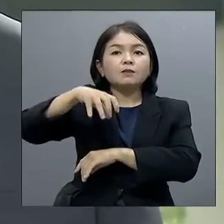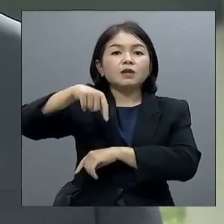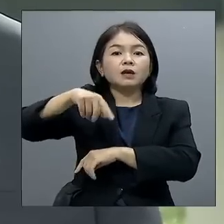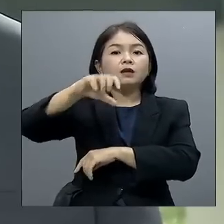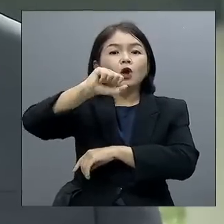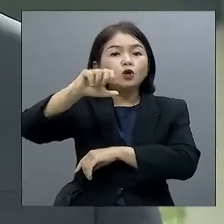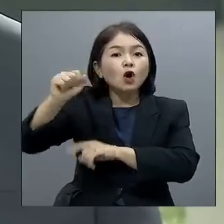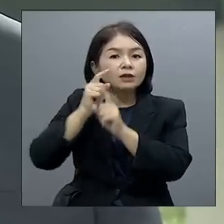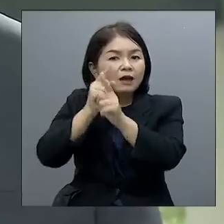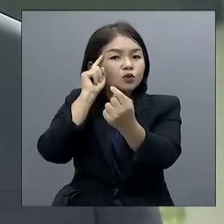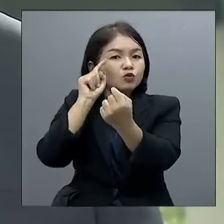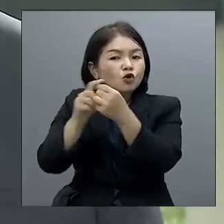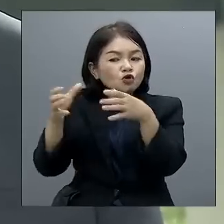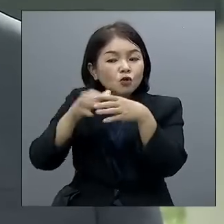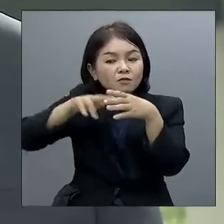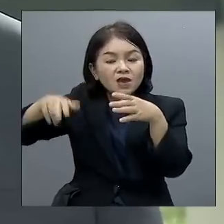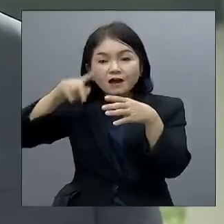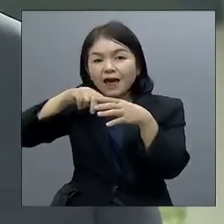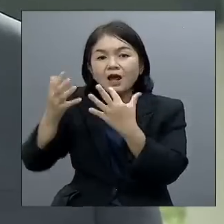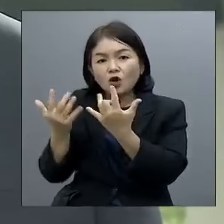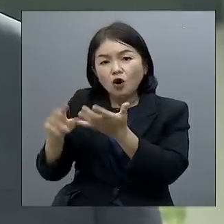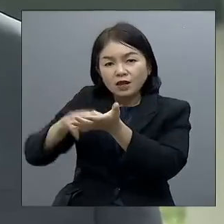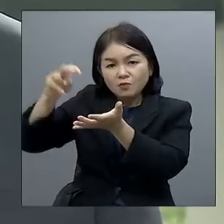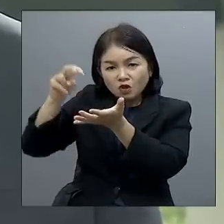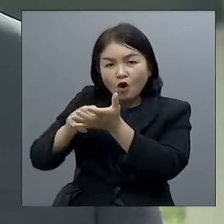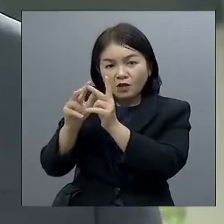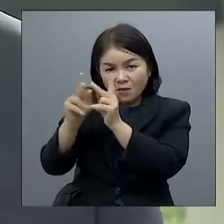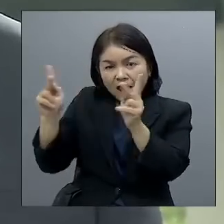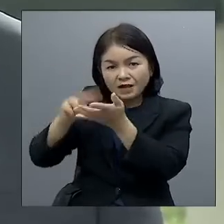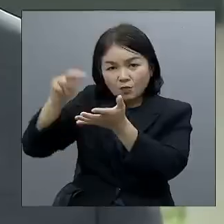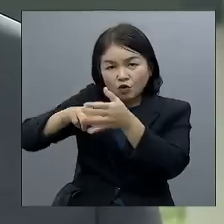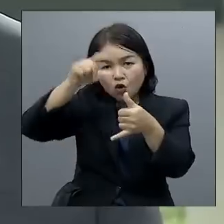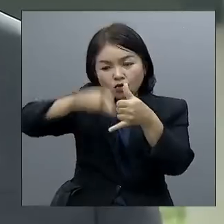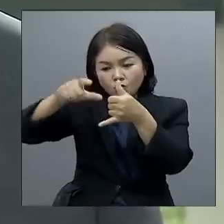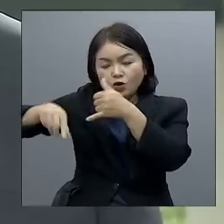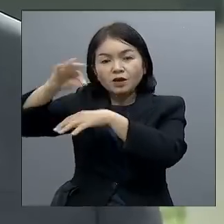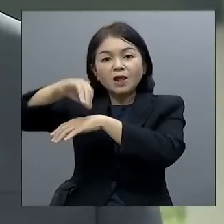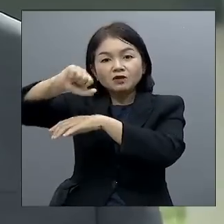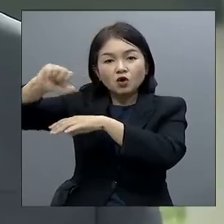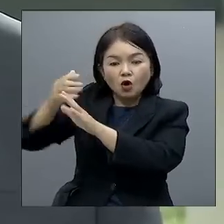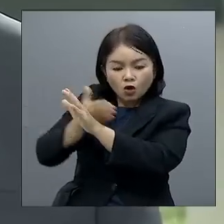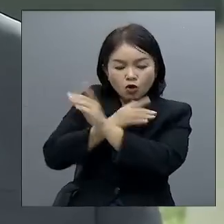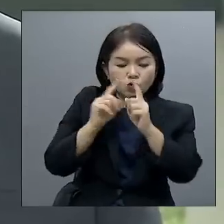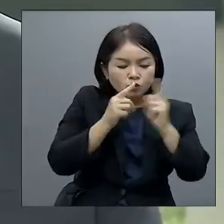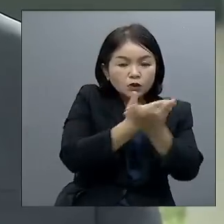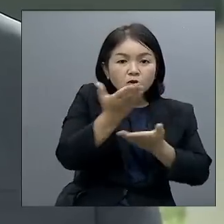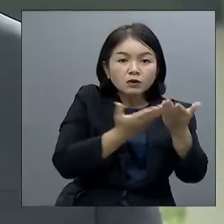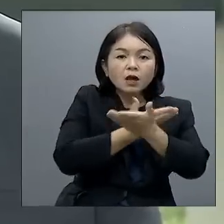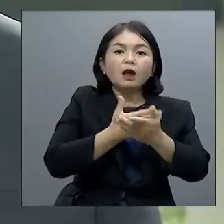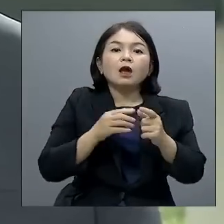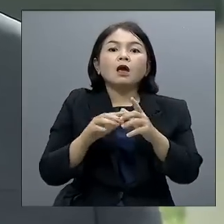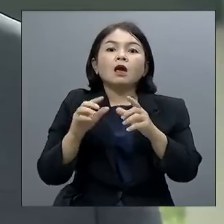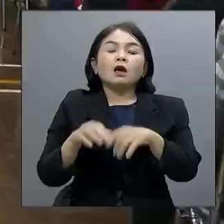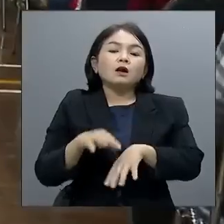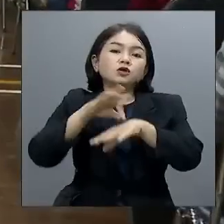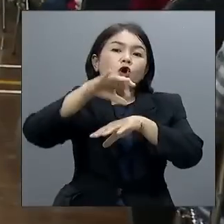หลักการของพรรคเพื่อไทยก็คือรอผลการรับรองส.สจากกกตอย่างเป็นทางการก่อนหารือซึ่งพรรคที่ได้สสเป็นอันดับ 1